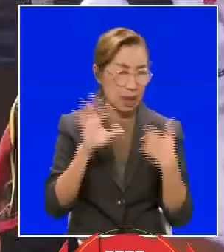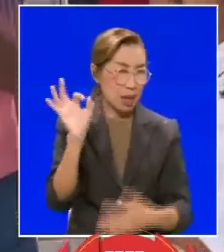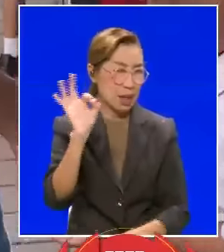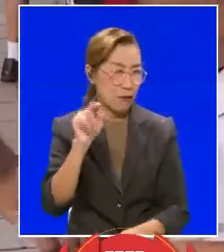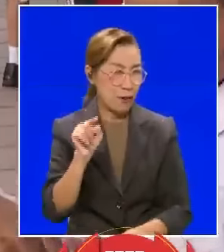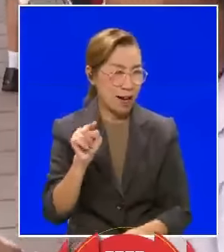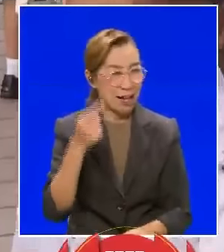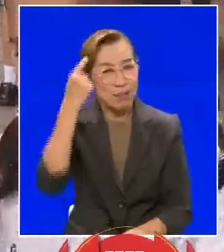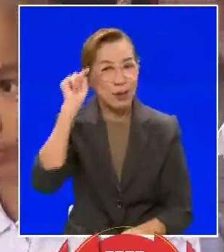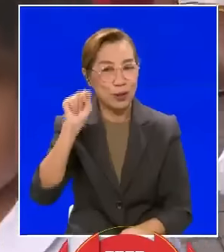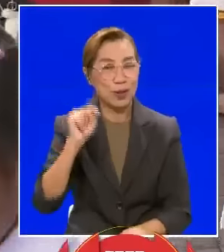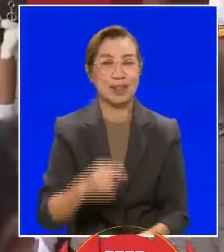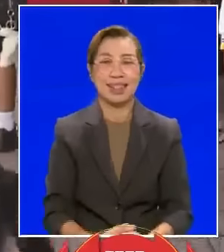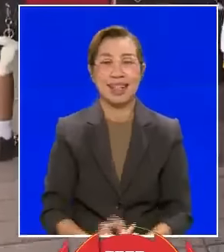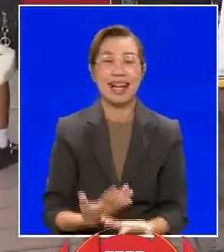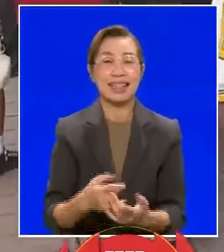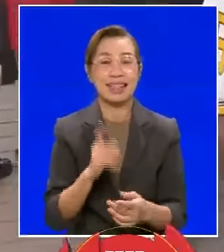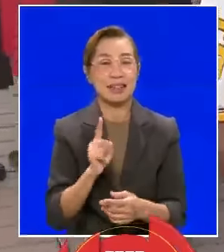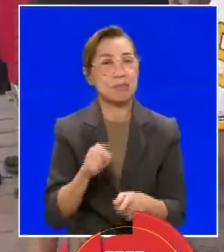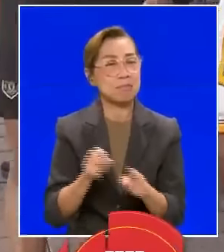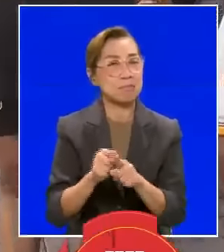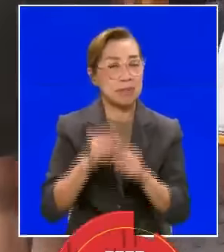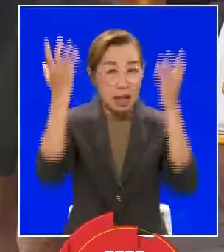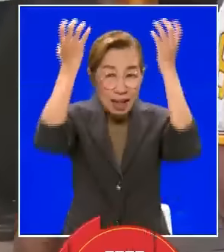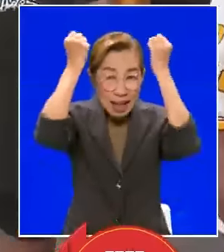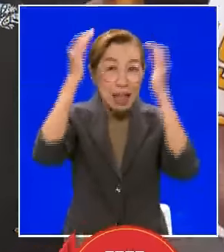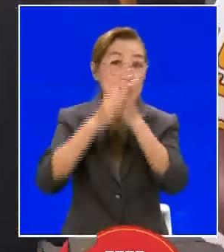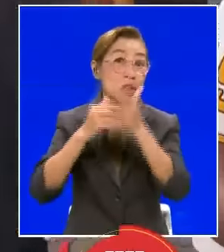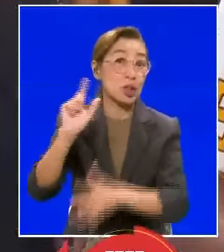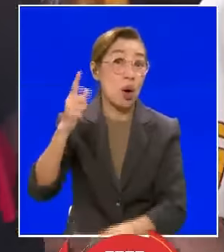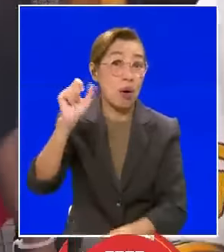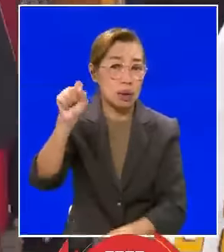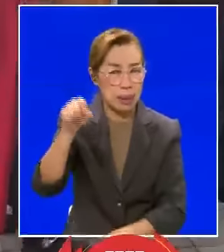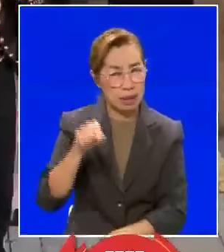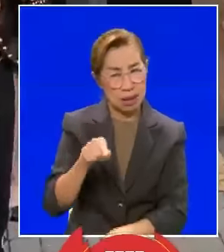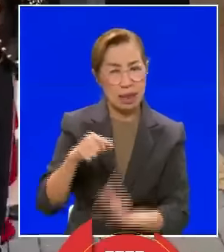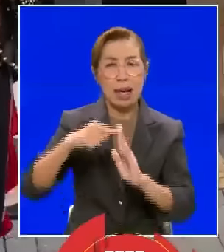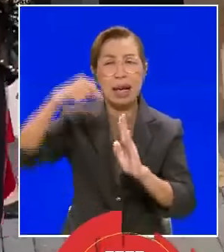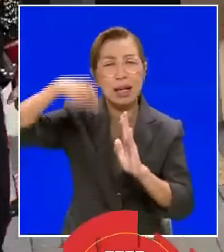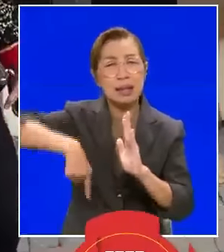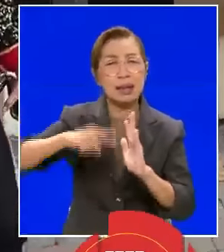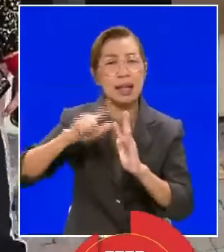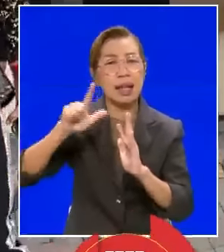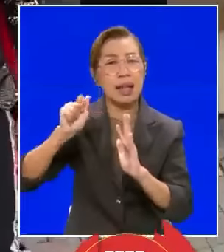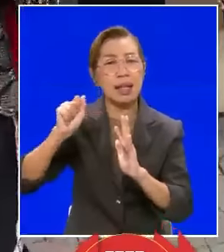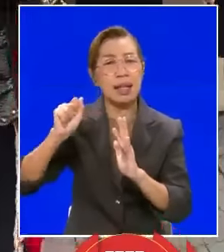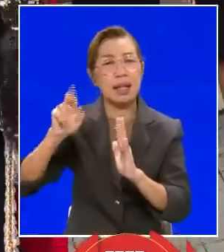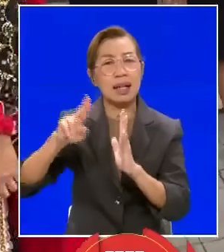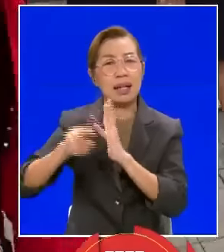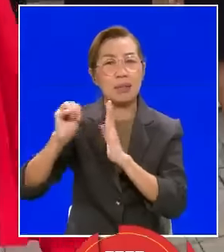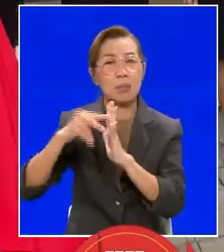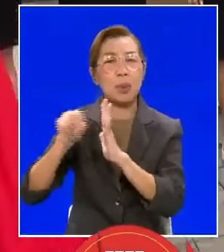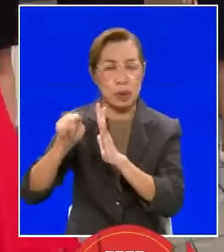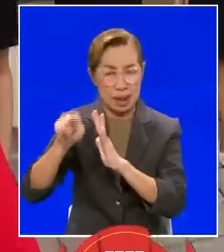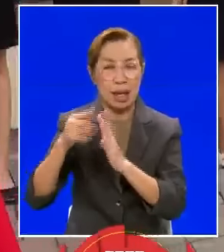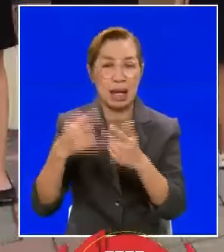นึ่งแต่ผมขออนุญาตไม่ทราบจริงว่าสนมูลต้องผมสีทองใช่ไหมเขาบอกว่าก็มารับนักเรียนนี่แหละครับพบผู้ปกครอง